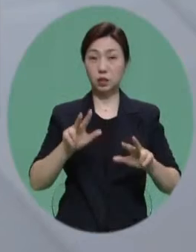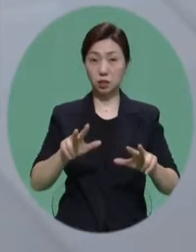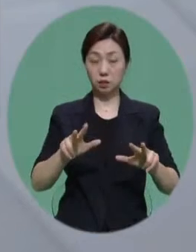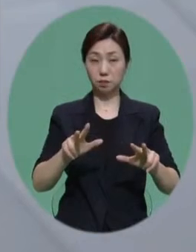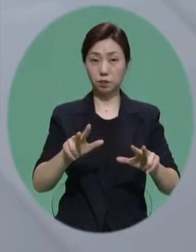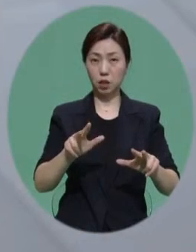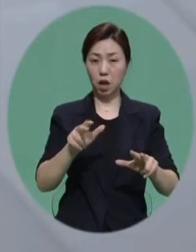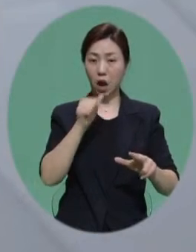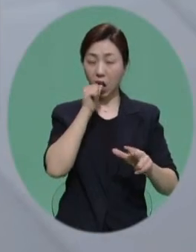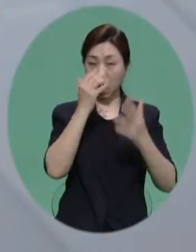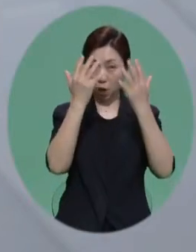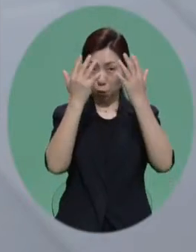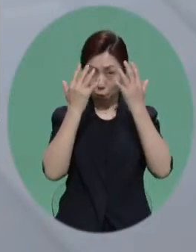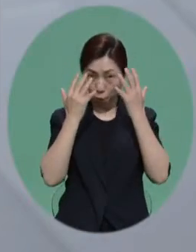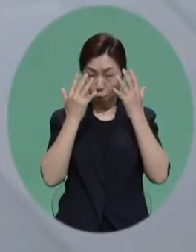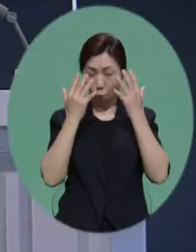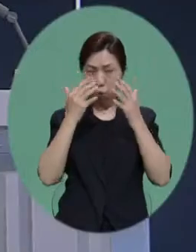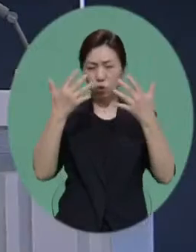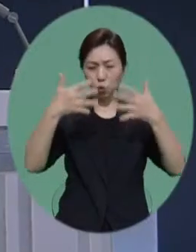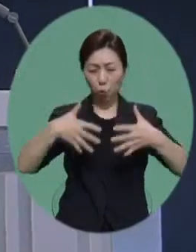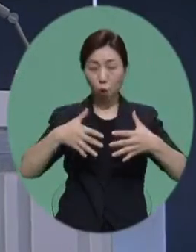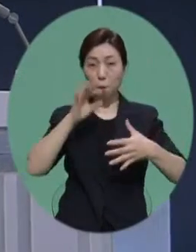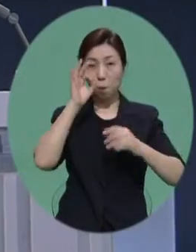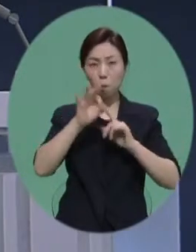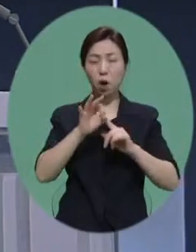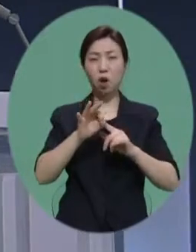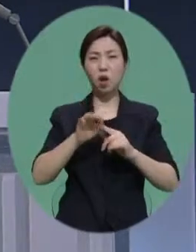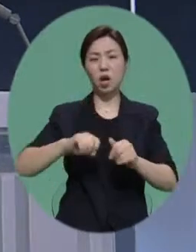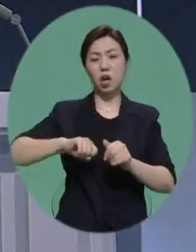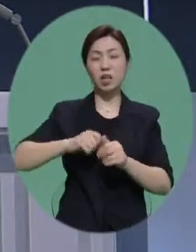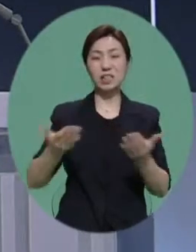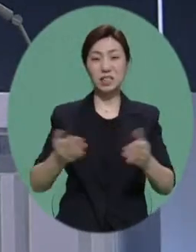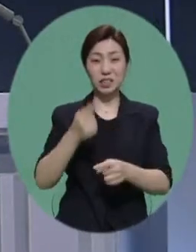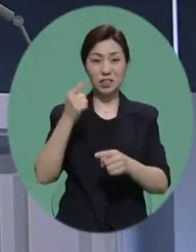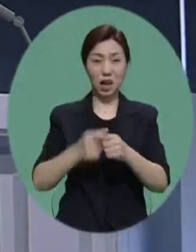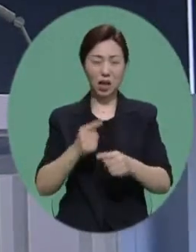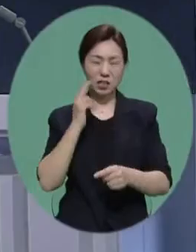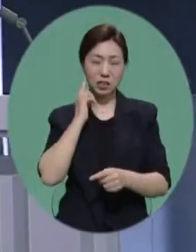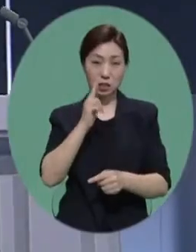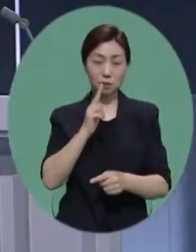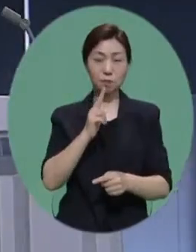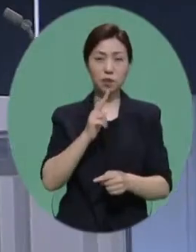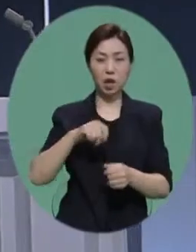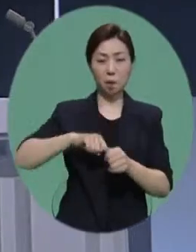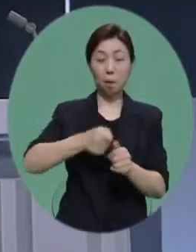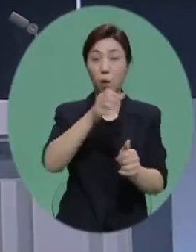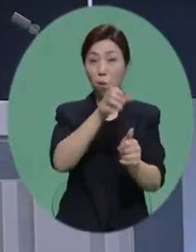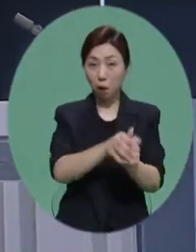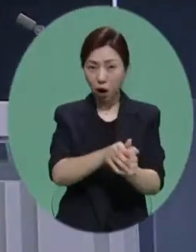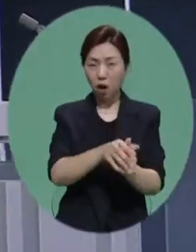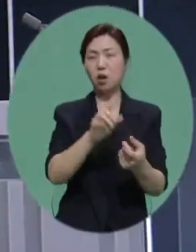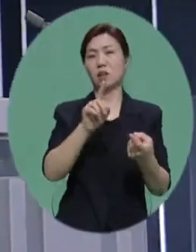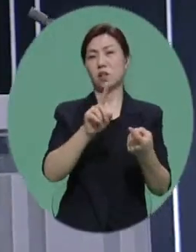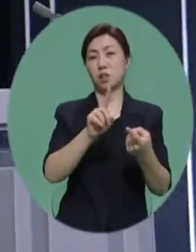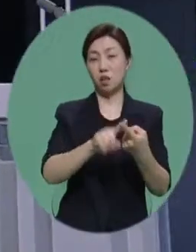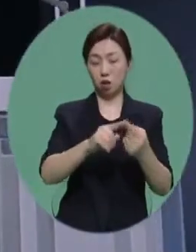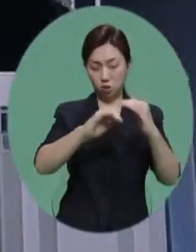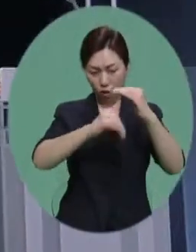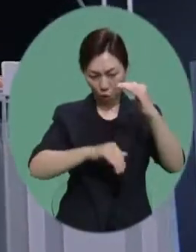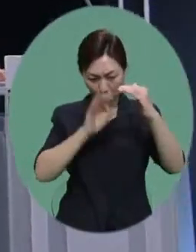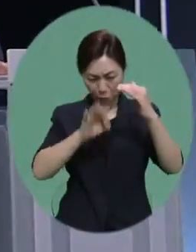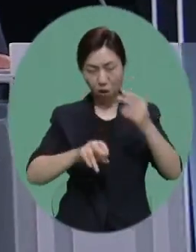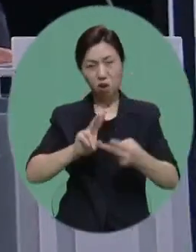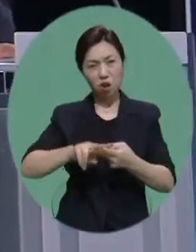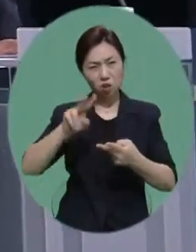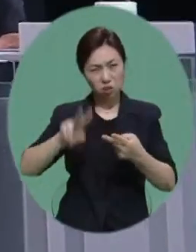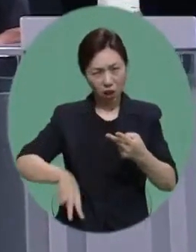보면은 이게 좀 약간 애매하게 되어 있습니다 그래서 이게 사실 이 불로 형사 기술을 했을 때 여러